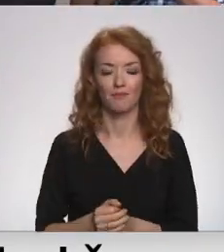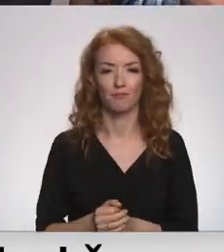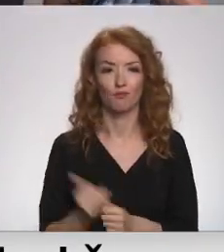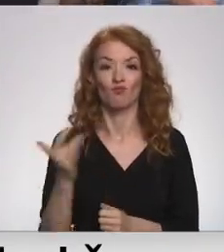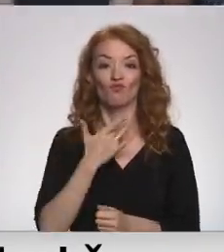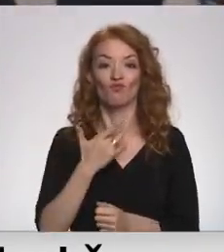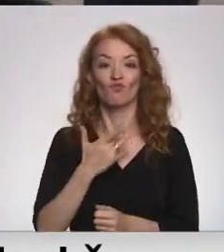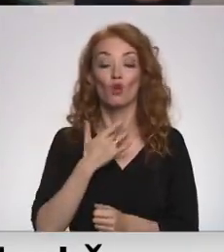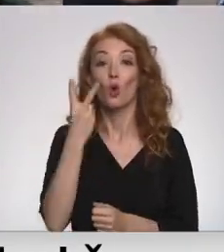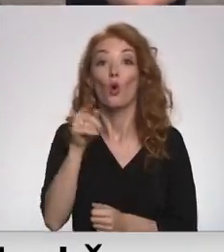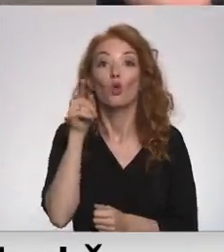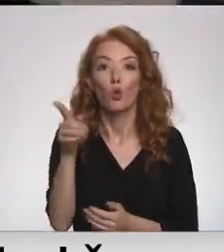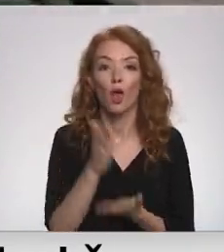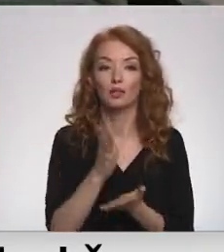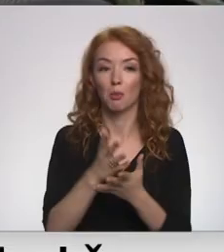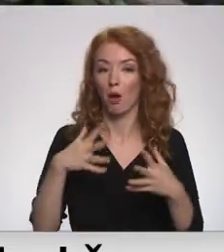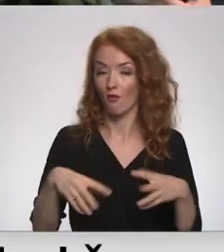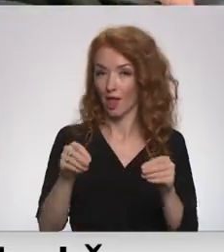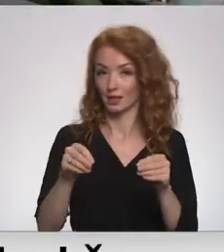Un ko tu esi izdarījis?